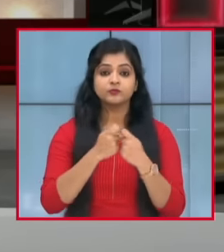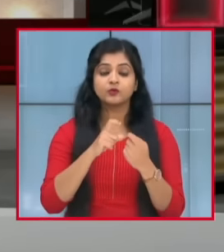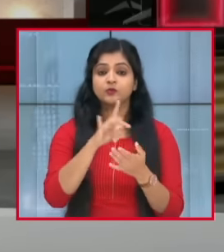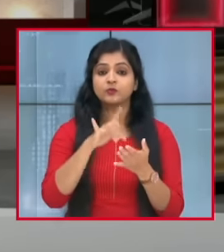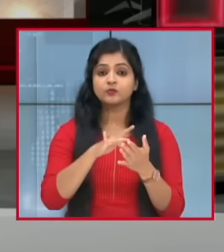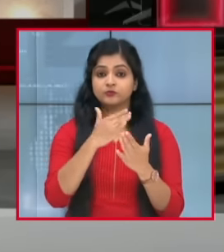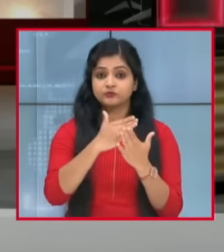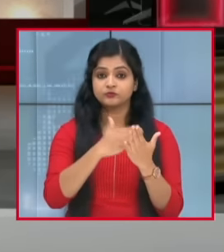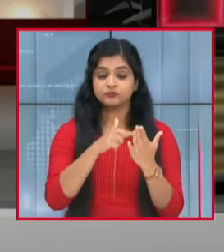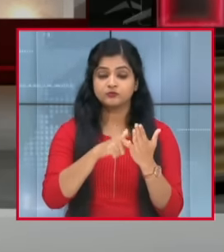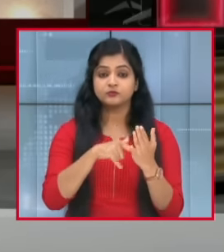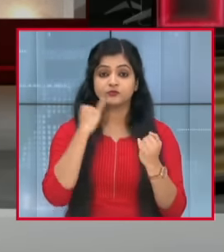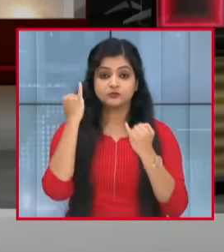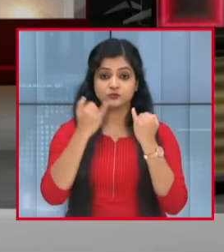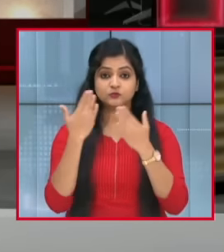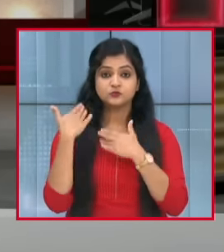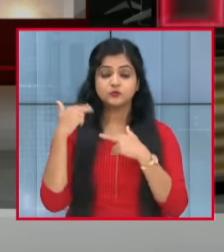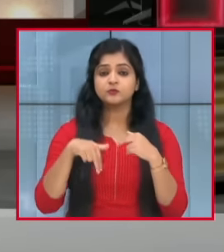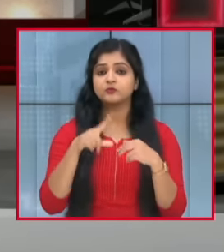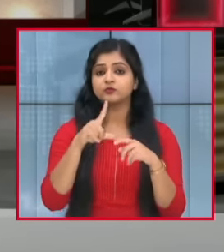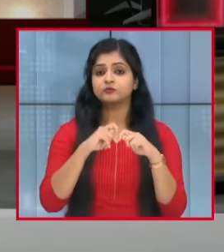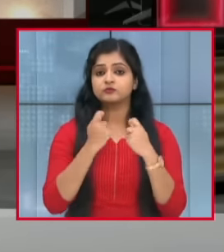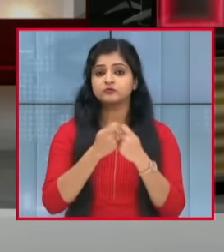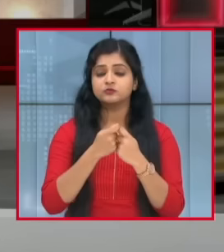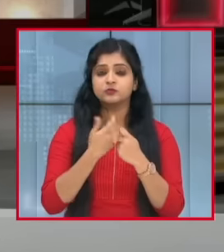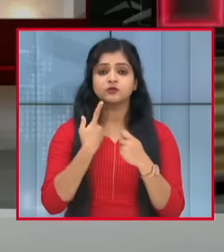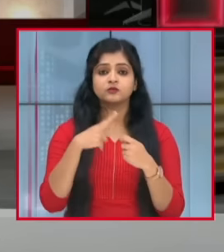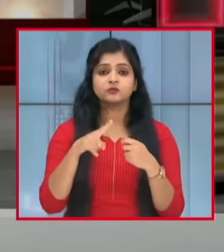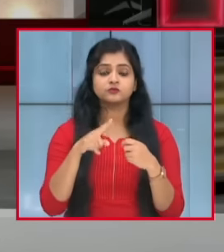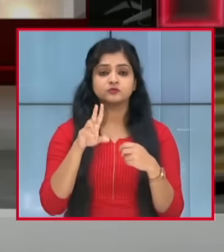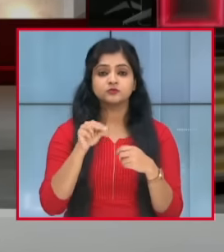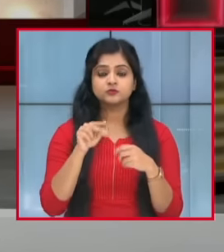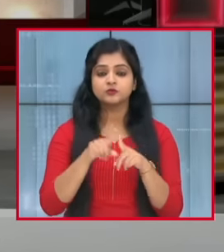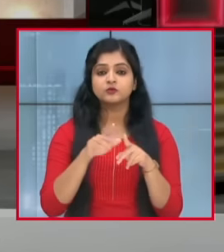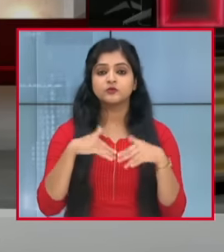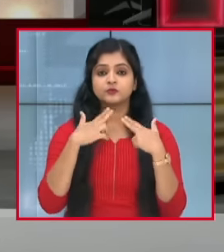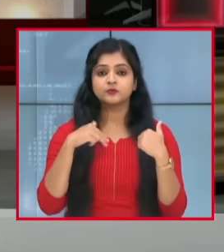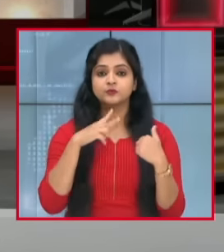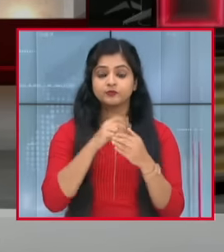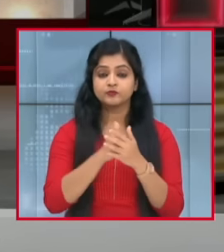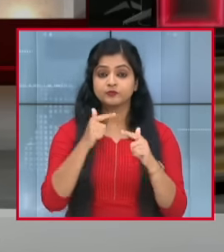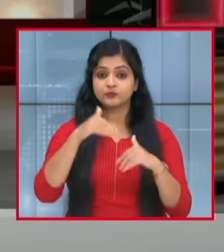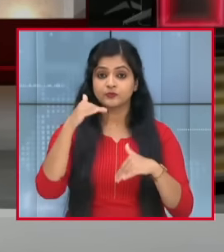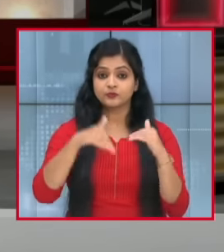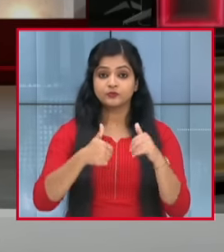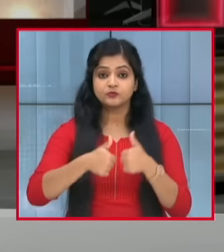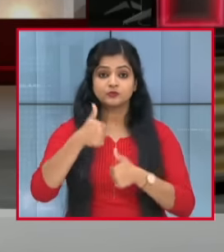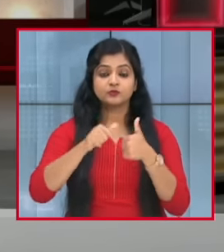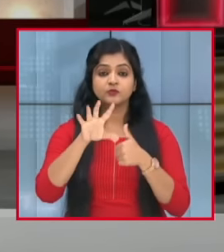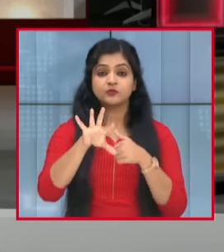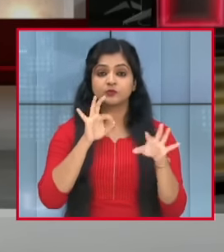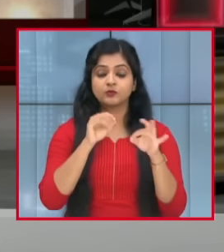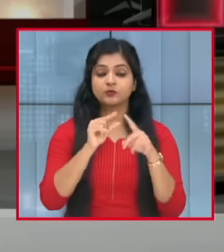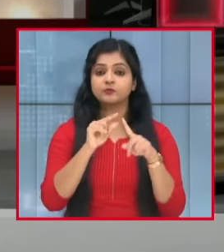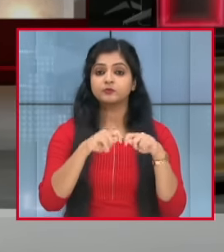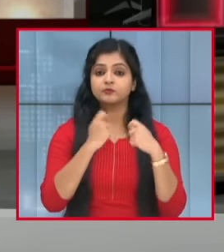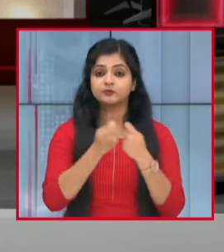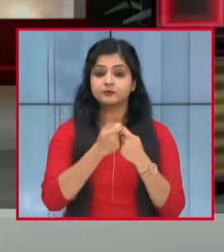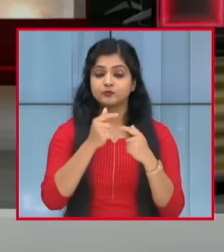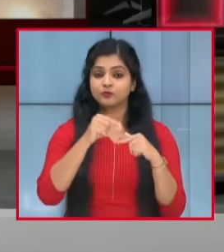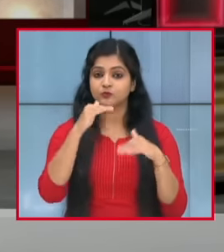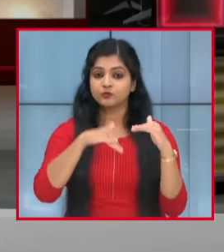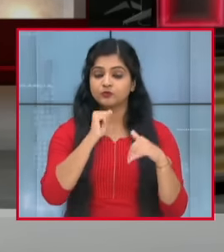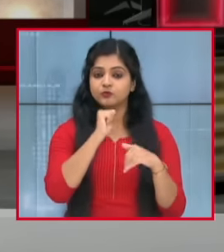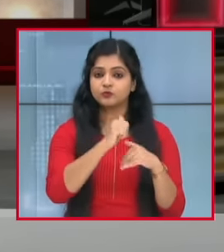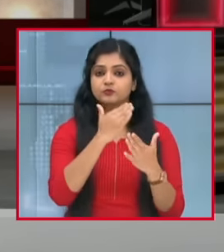ആഭ്യന്തര കാര്യങ്ങളിൽ അന്വേഷണം നടത്താൻ ലോകായുക്തയ്ക്ക് അധികാരമില്ലെന്ന് ഹൈക്കോടതി. തെരഞ്ഞെടുപ്പിലേക്കുള്ള സ്ഥാനാർത്ഥികളെ തീരുമാനിക്കുന്നത് രാഷ്ട്രീയ പാർട്ടികളുടെ